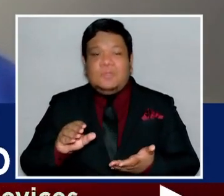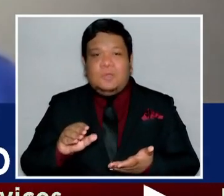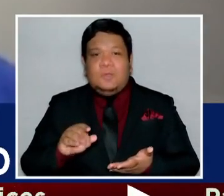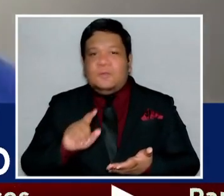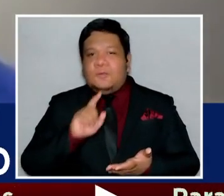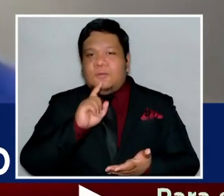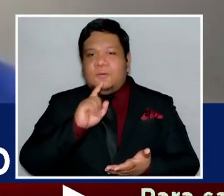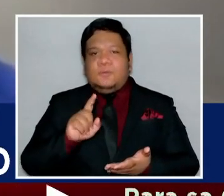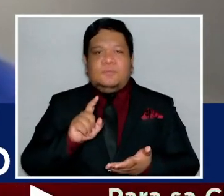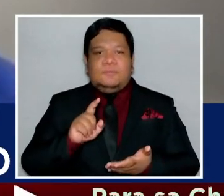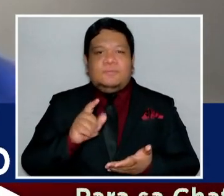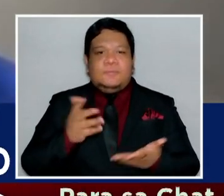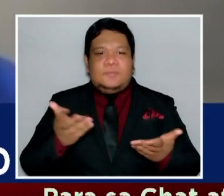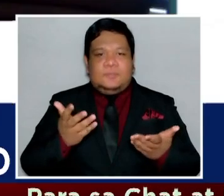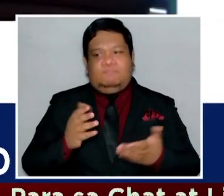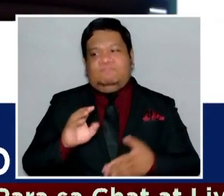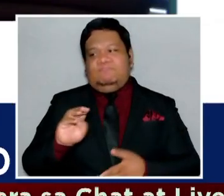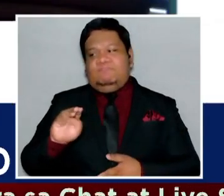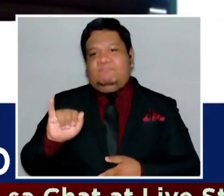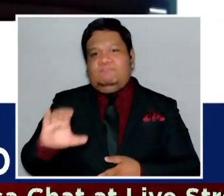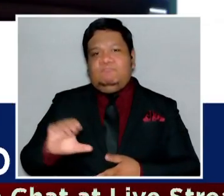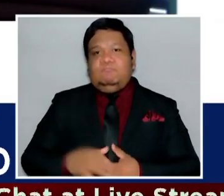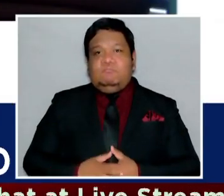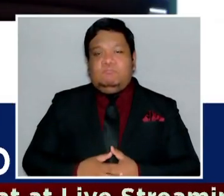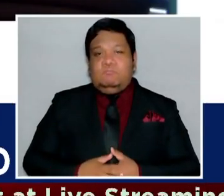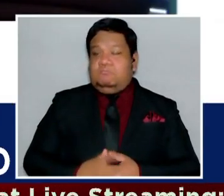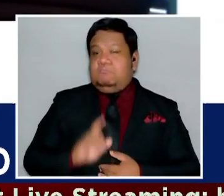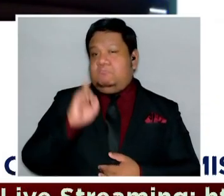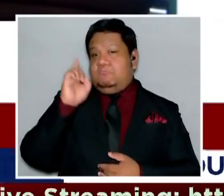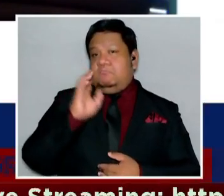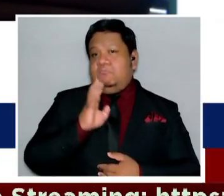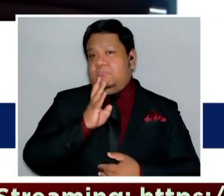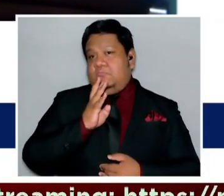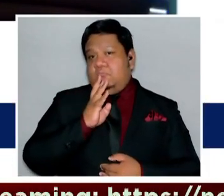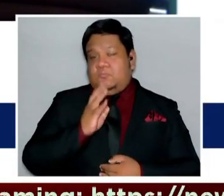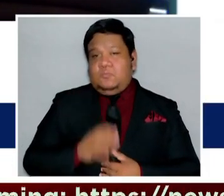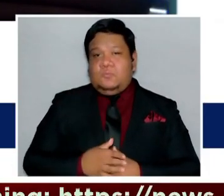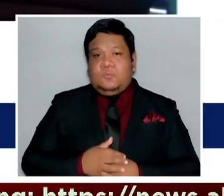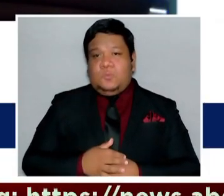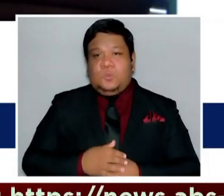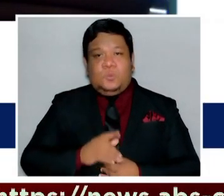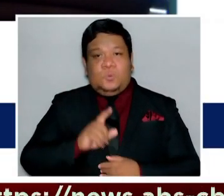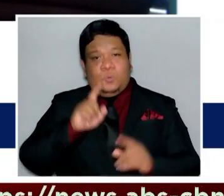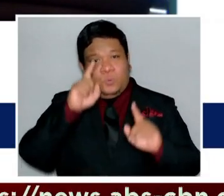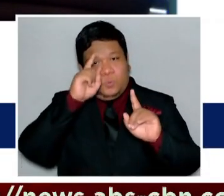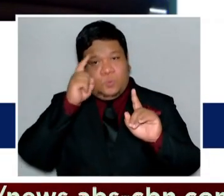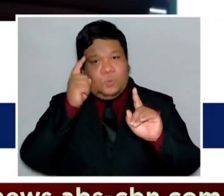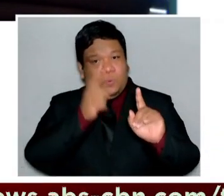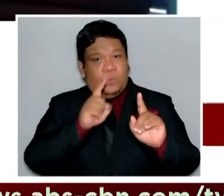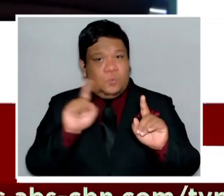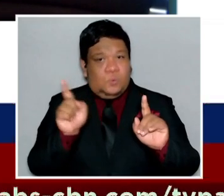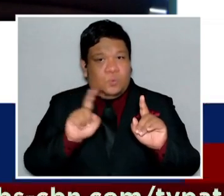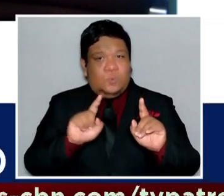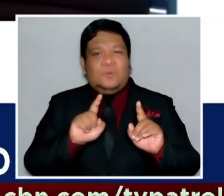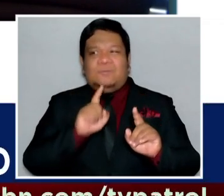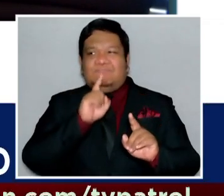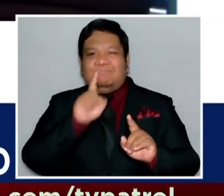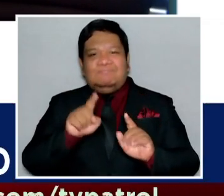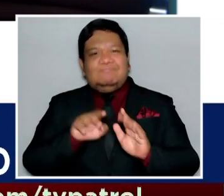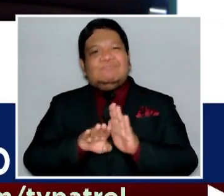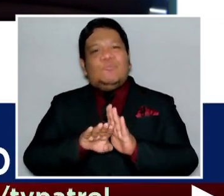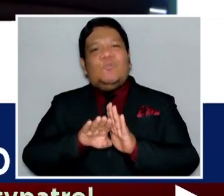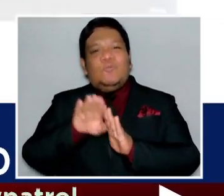naman sa Maharlika Investment Fund. The objective really is to developmental in nature, such as